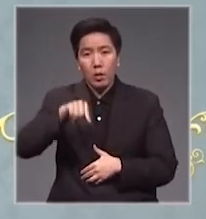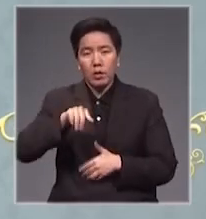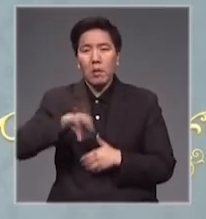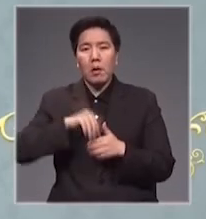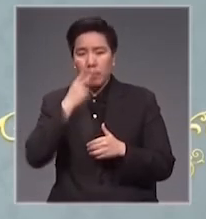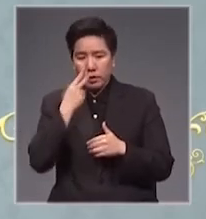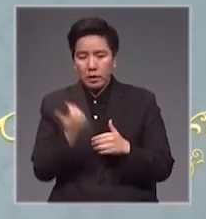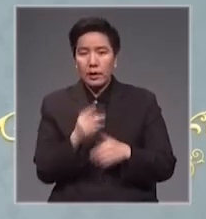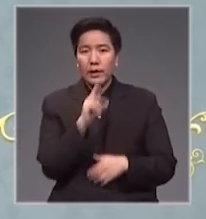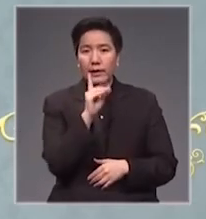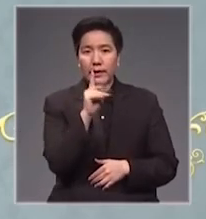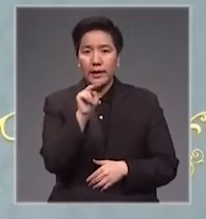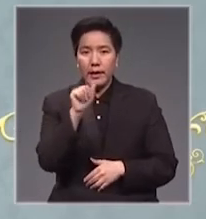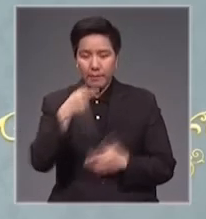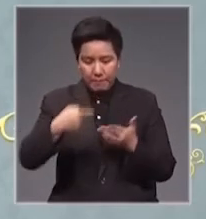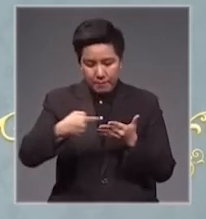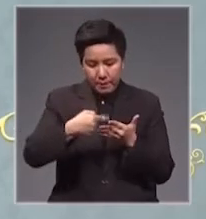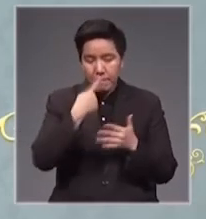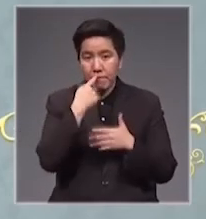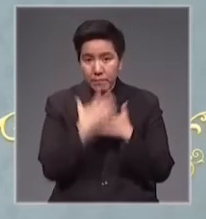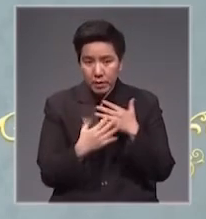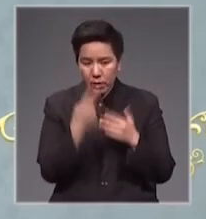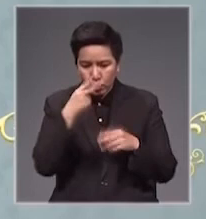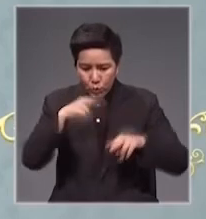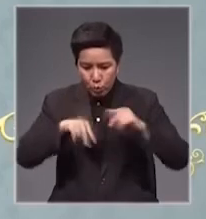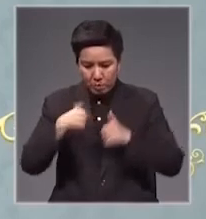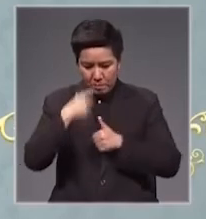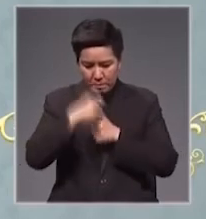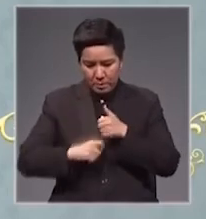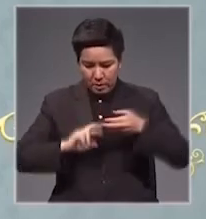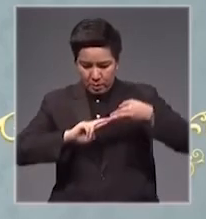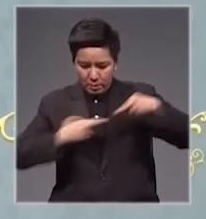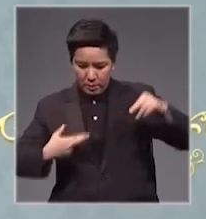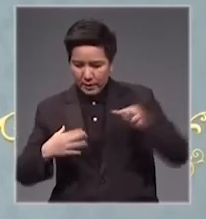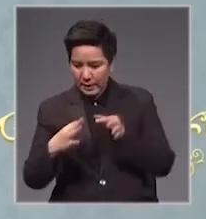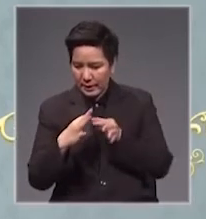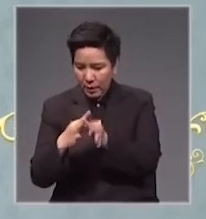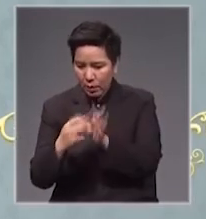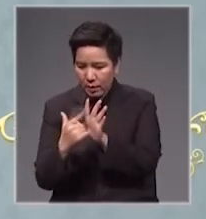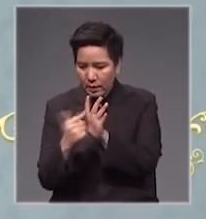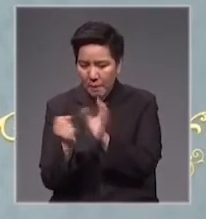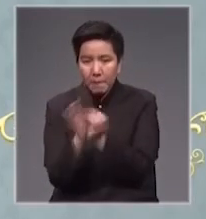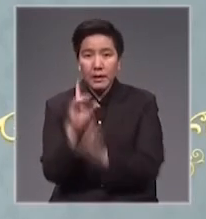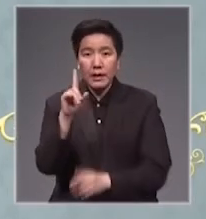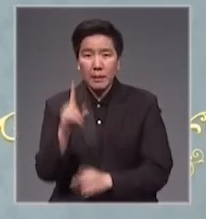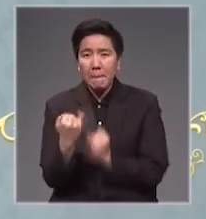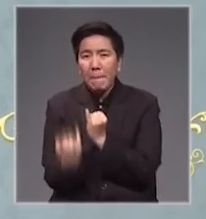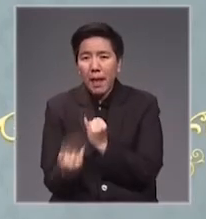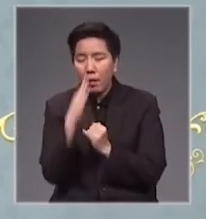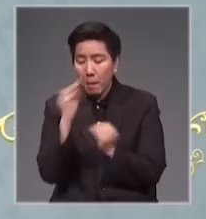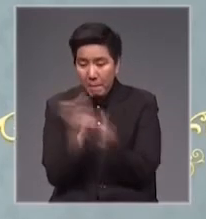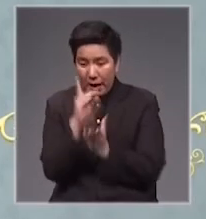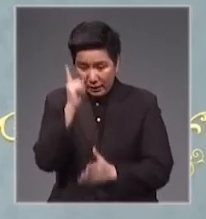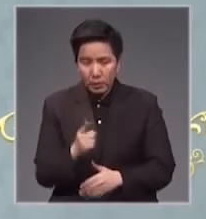ากเลือดผู้ป่วยเพื่อคัดกรองลักษณะพันธุกรรมที่สัมพันธ์กับการแพ้ยาซึ่งหากแพ้รุนแรงอาจจะทำให้ตาบอดและอาจเสียชีวิต